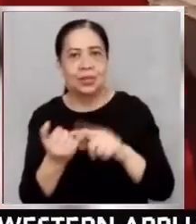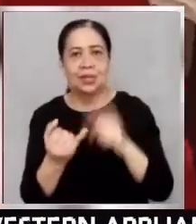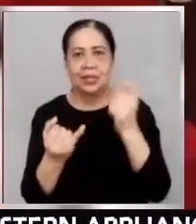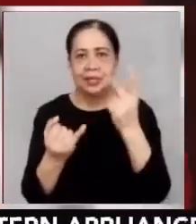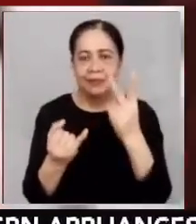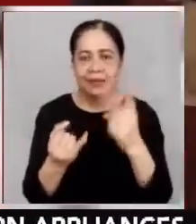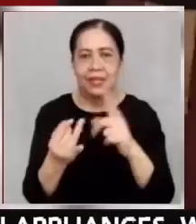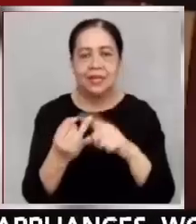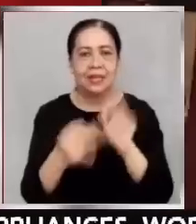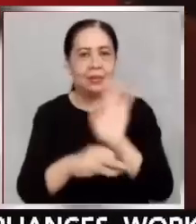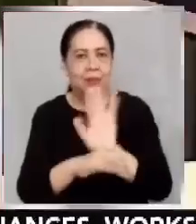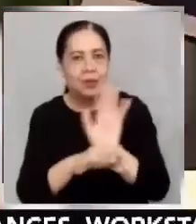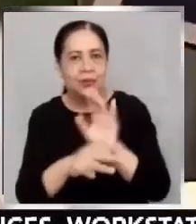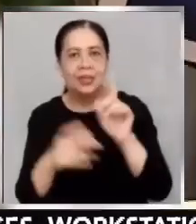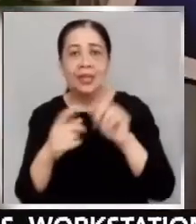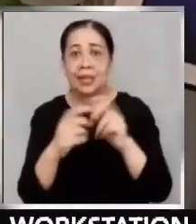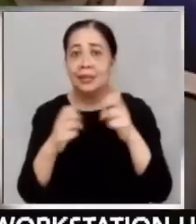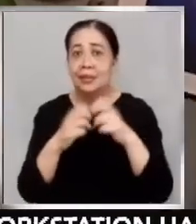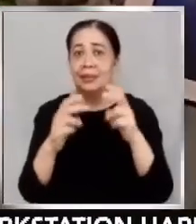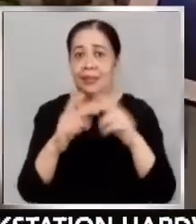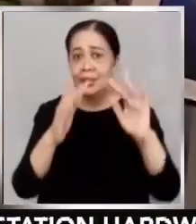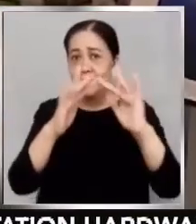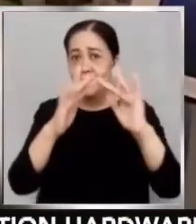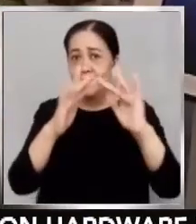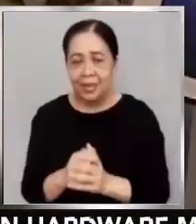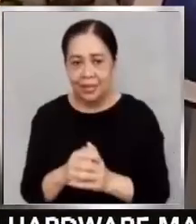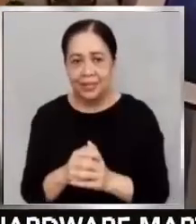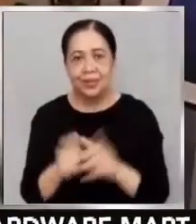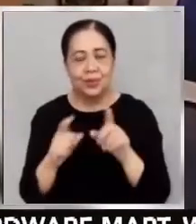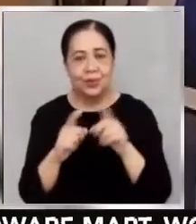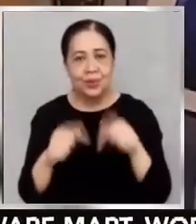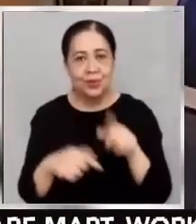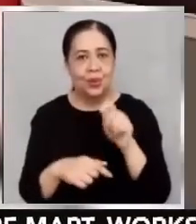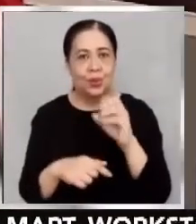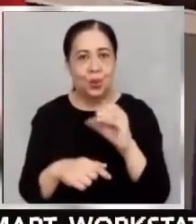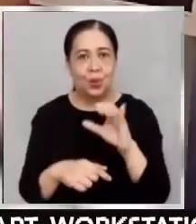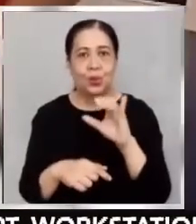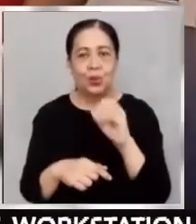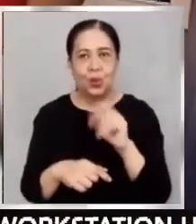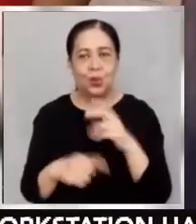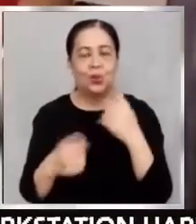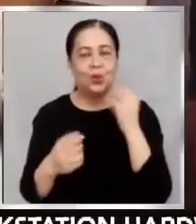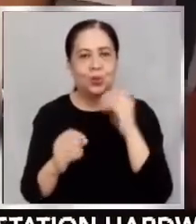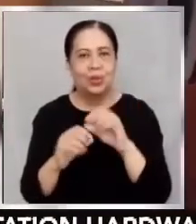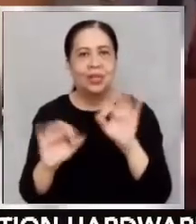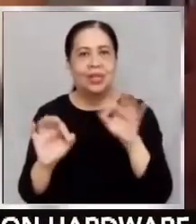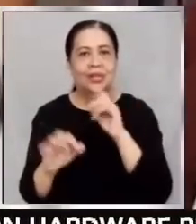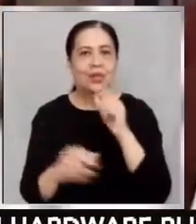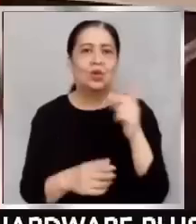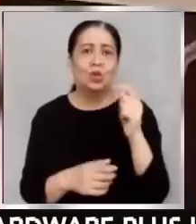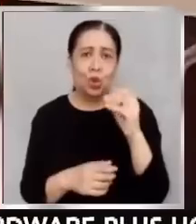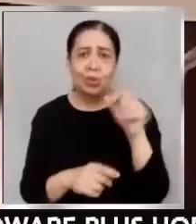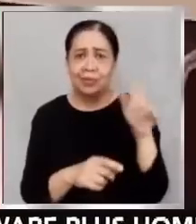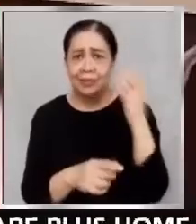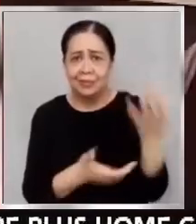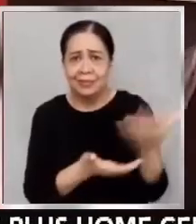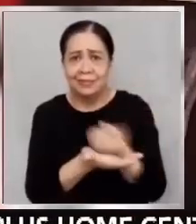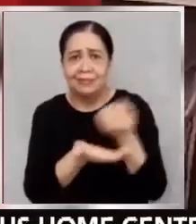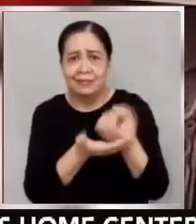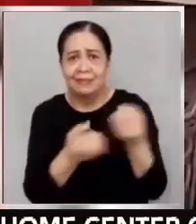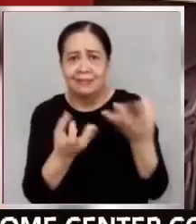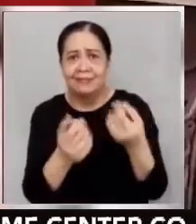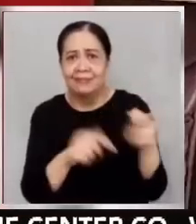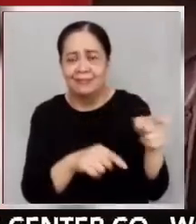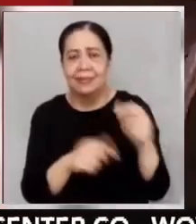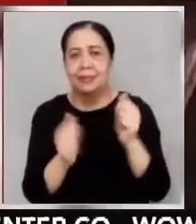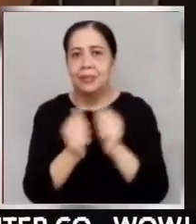pelikula at pati sa online. At home nga rito sa Toy-Con 20 si Bitoy bilang isang toy collector din himself. Pati mga